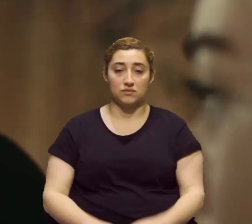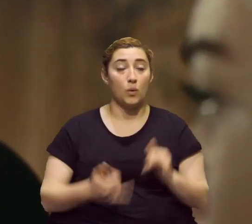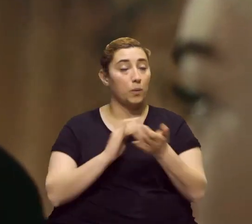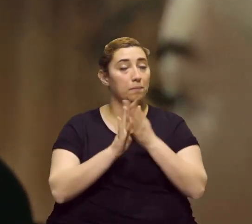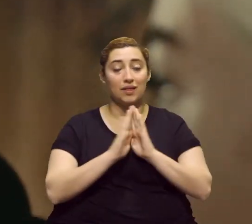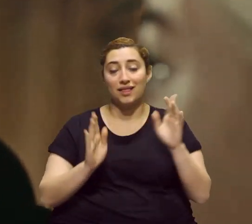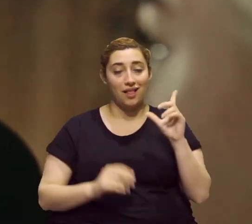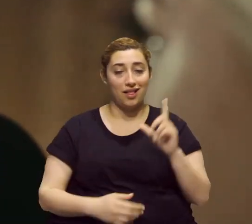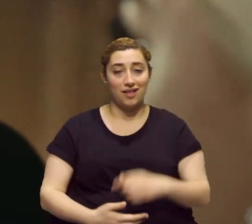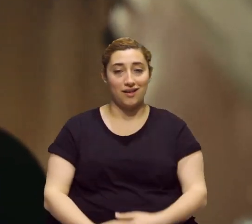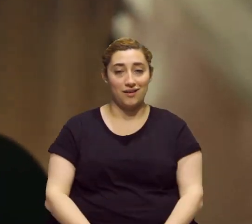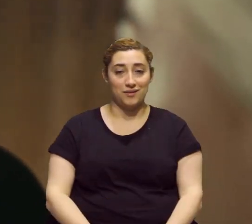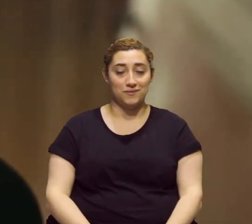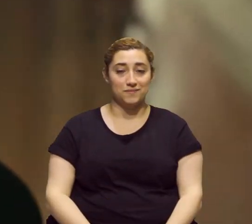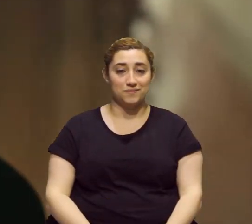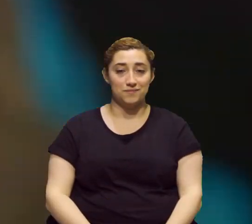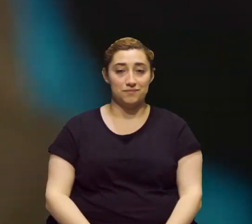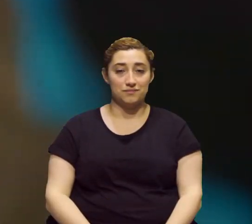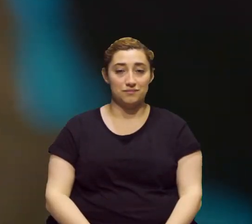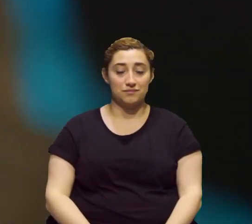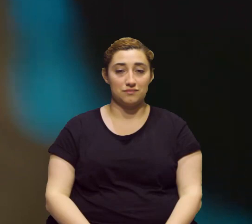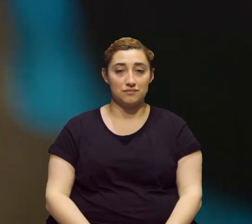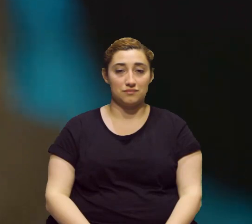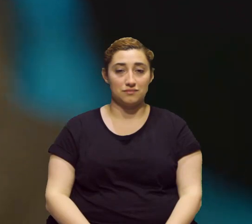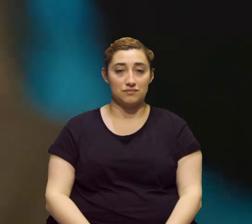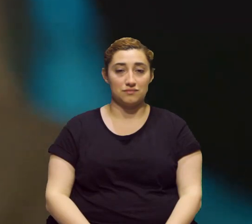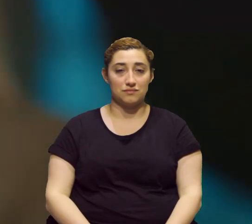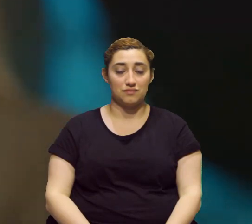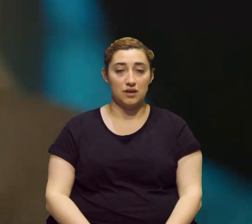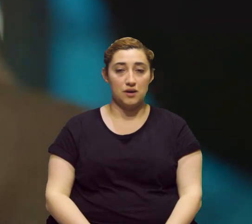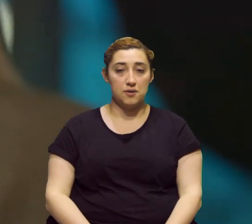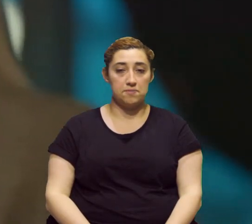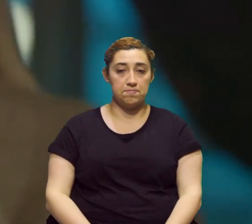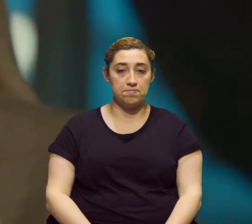Oyun bitti Leyla. Leyla'nın korku dolu bakışları kelepçede.